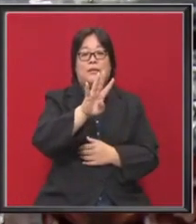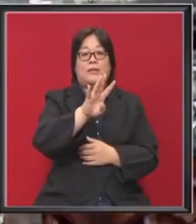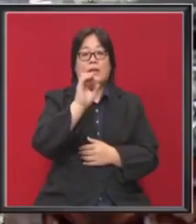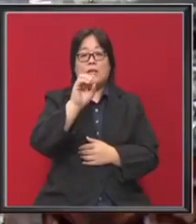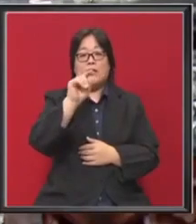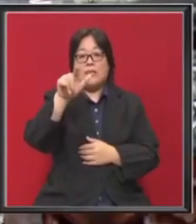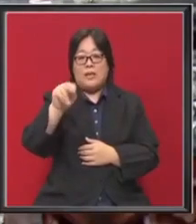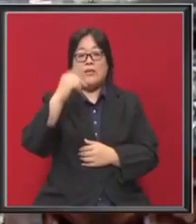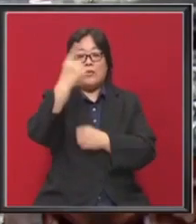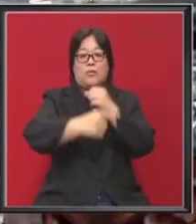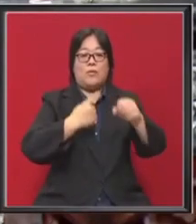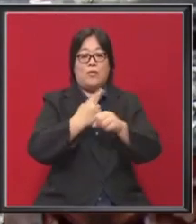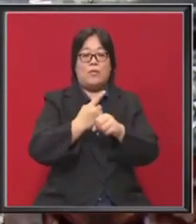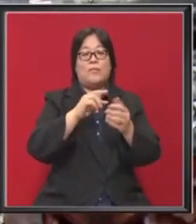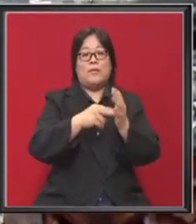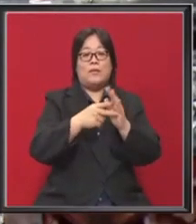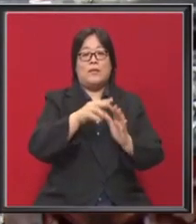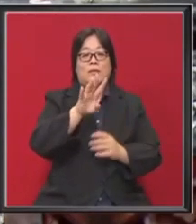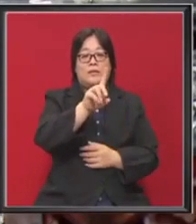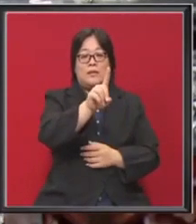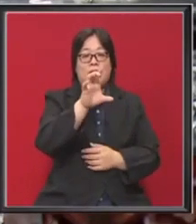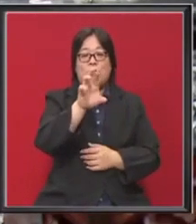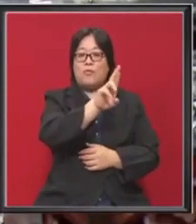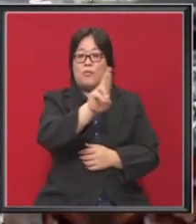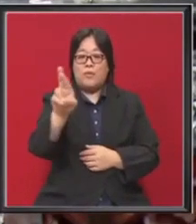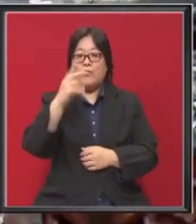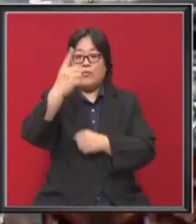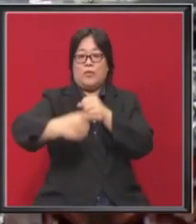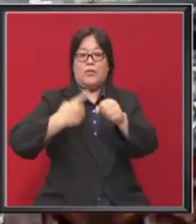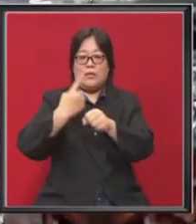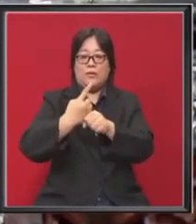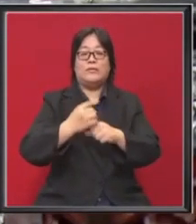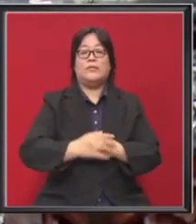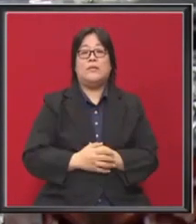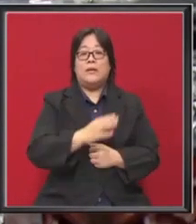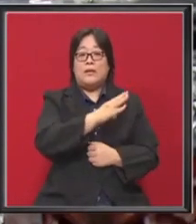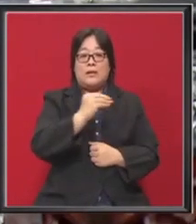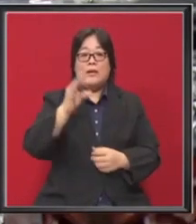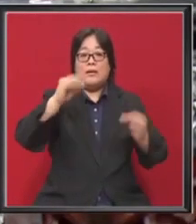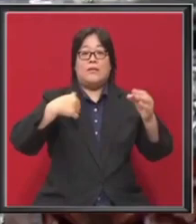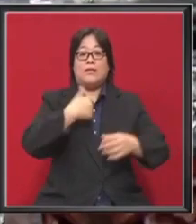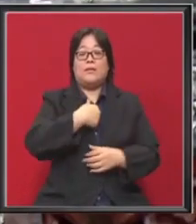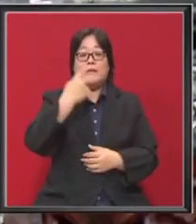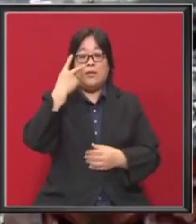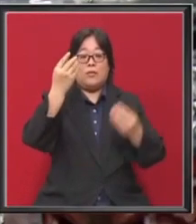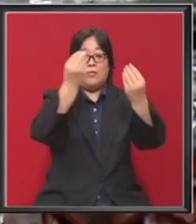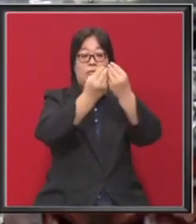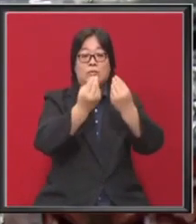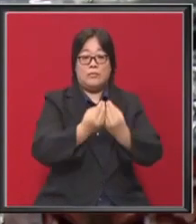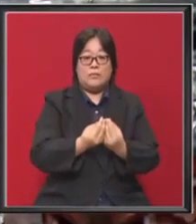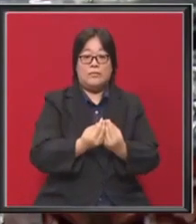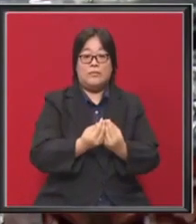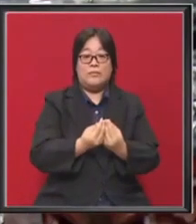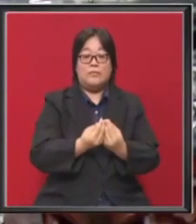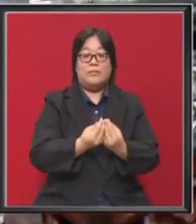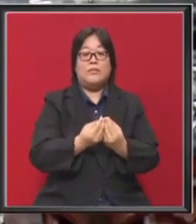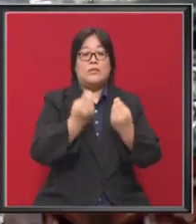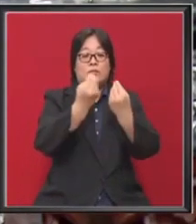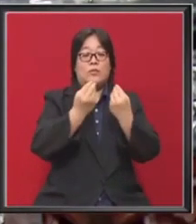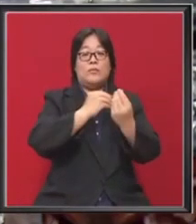tahun dengan nilai lebih kurang sudah terhubung Ibu setahun dan kalau kita lihat pada angkanya dengan